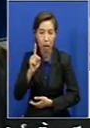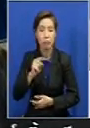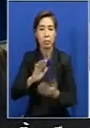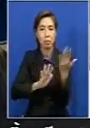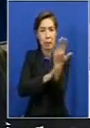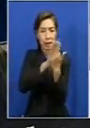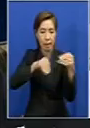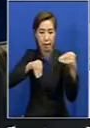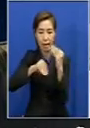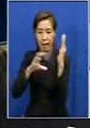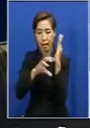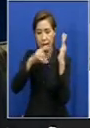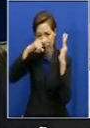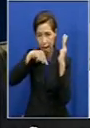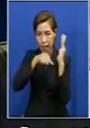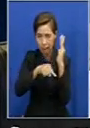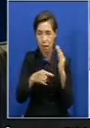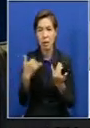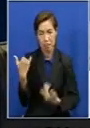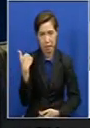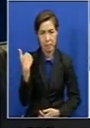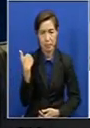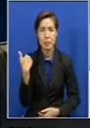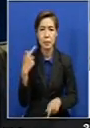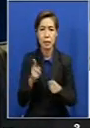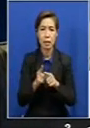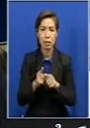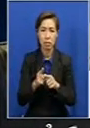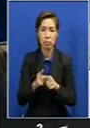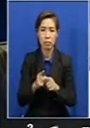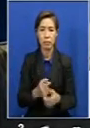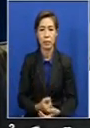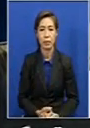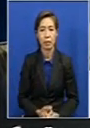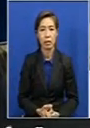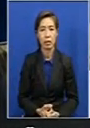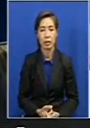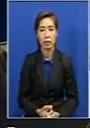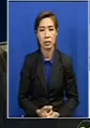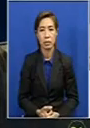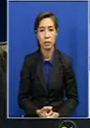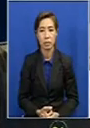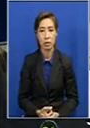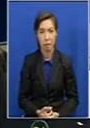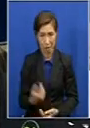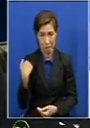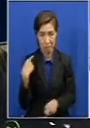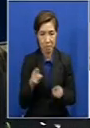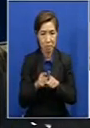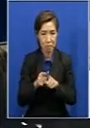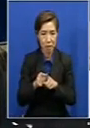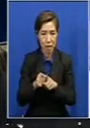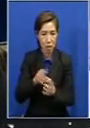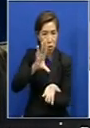ครับแล้วก็ยังคงมีบางส่วนของเซิร์ฟเวอร์นะครับ